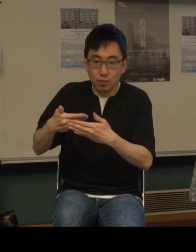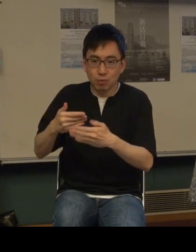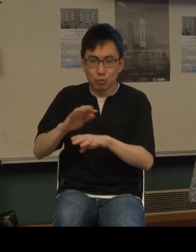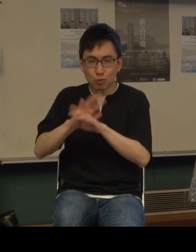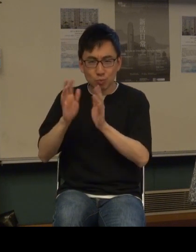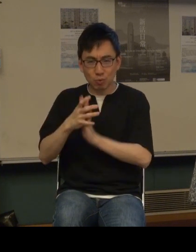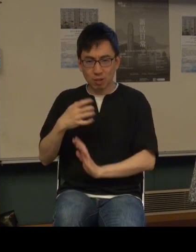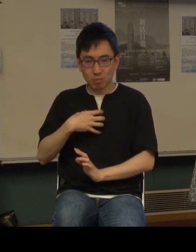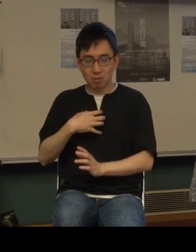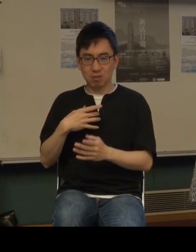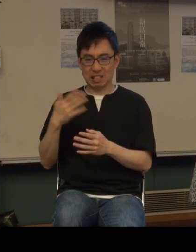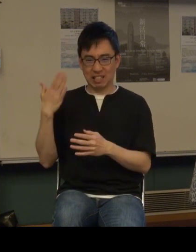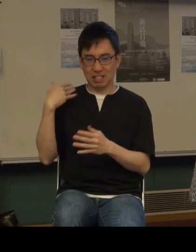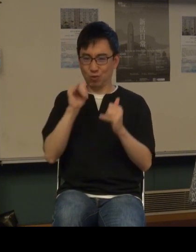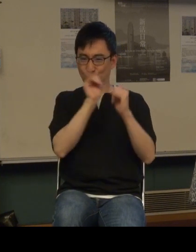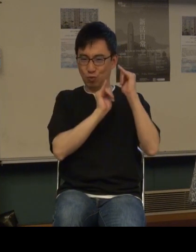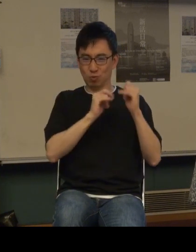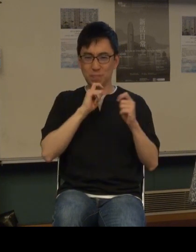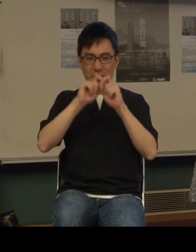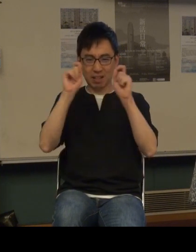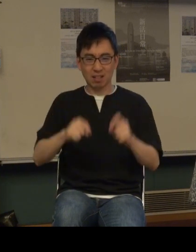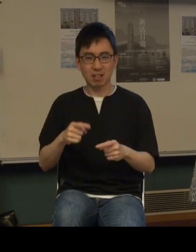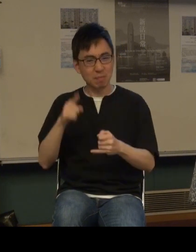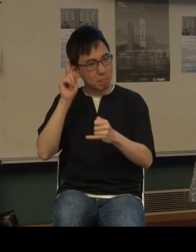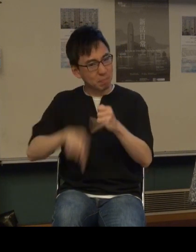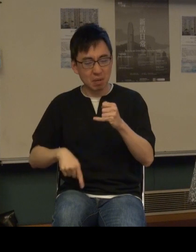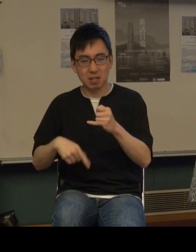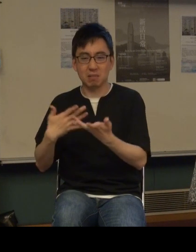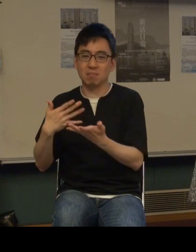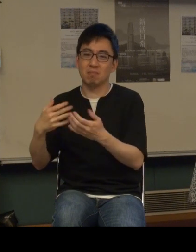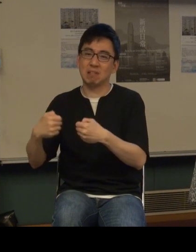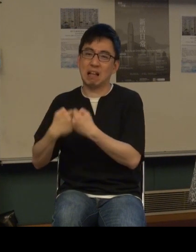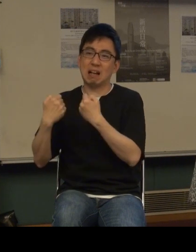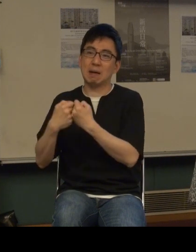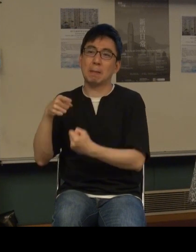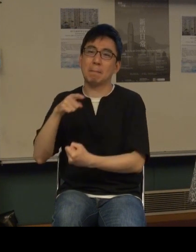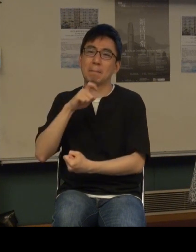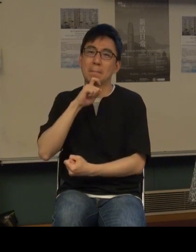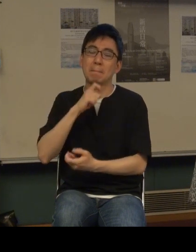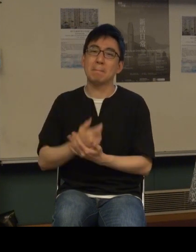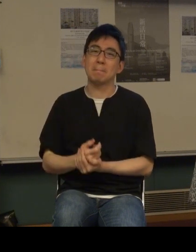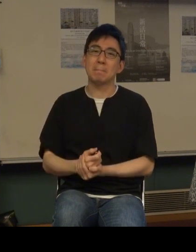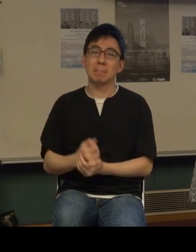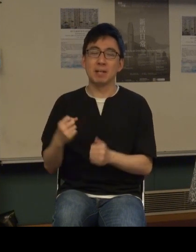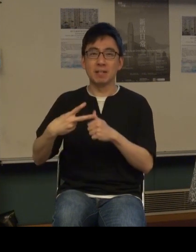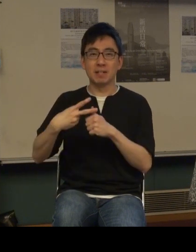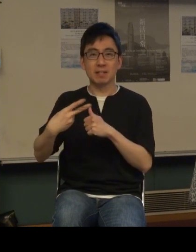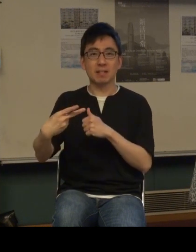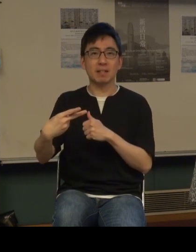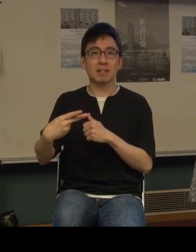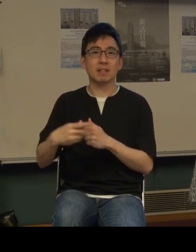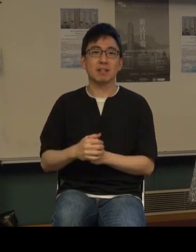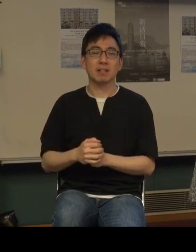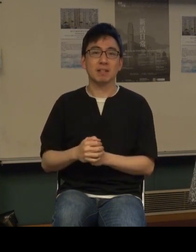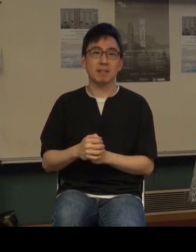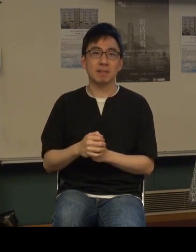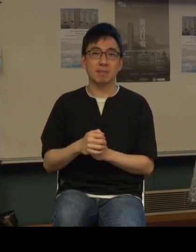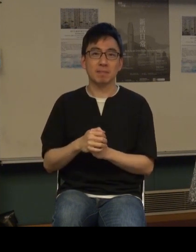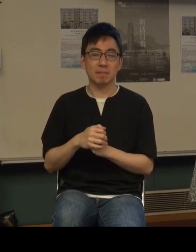一直以來的傳統是出現了問題，所以大戰才會發生。第二呢就是你會見到那